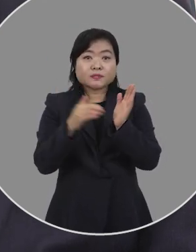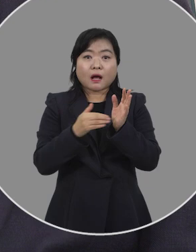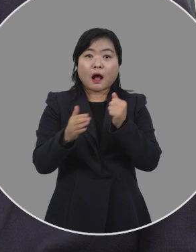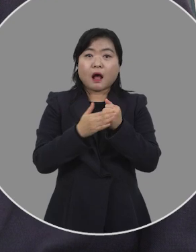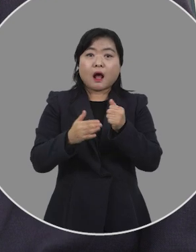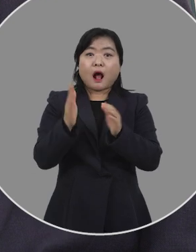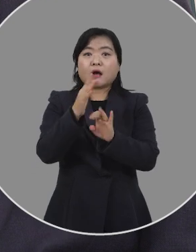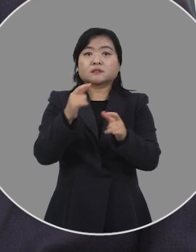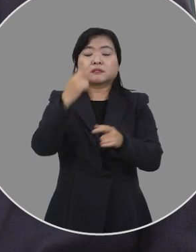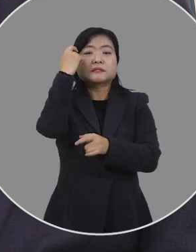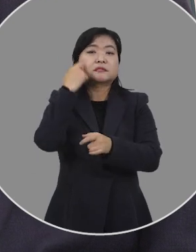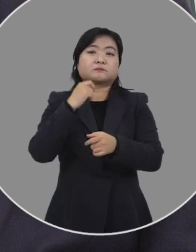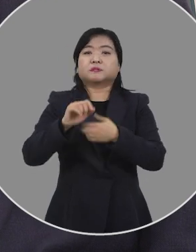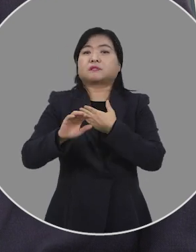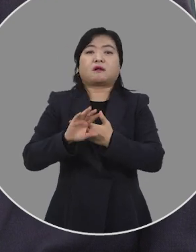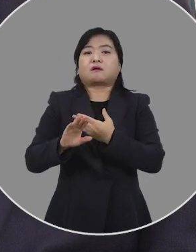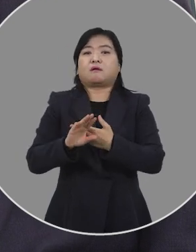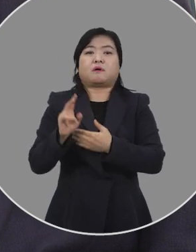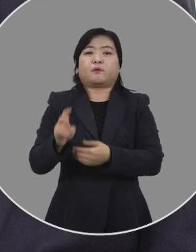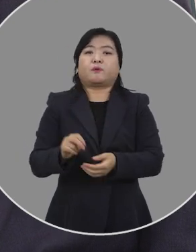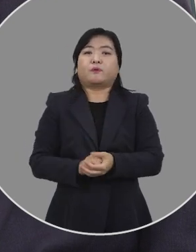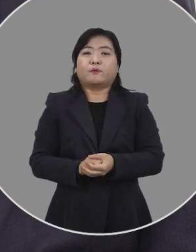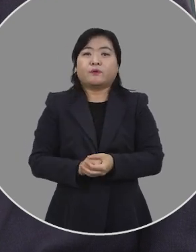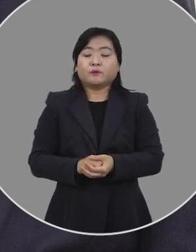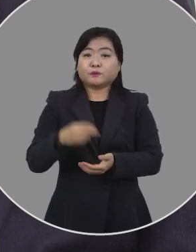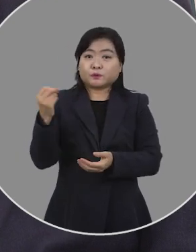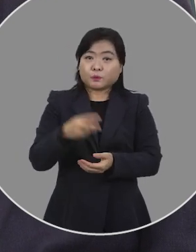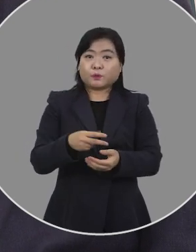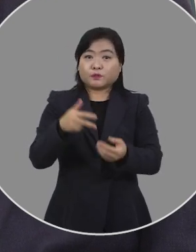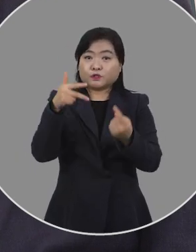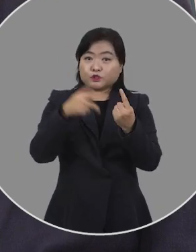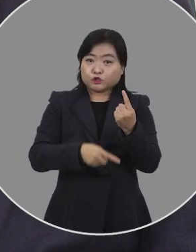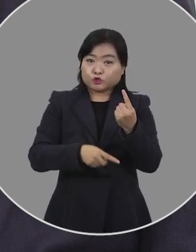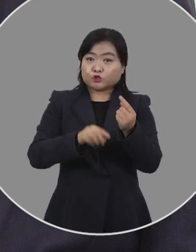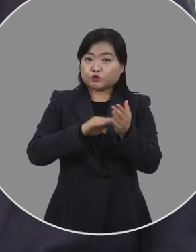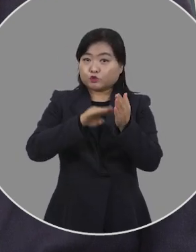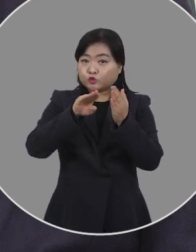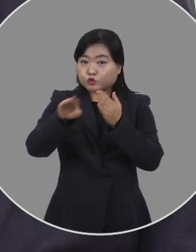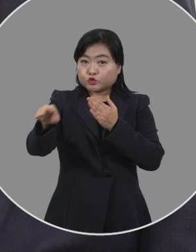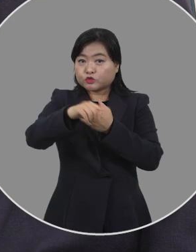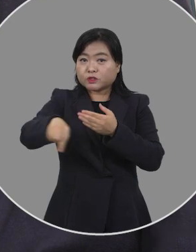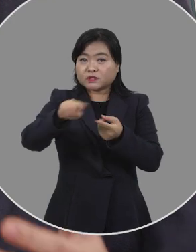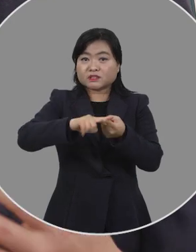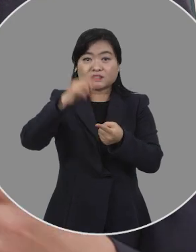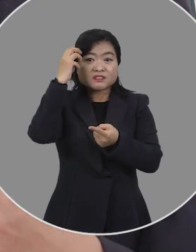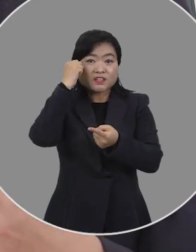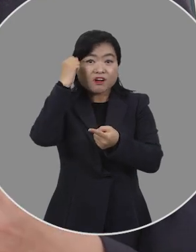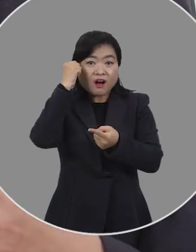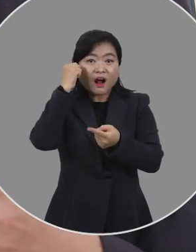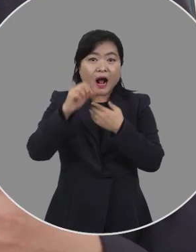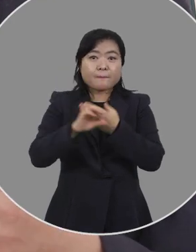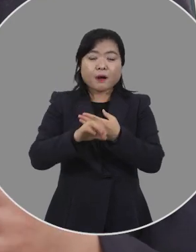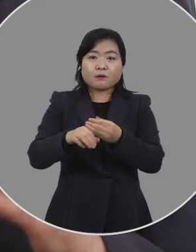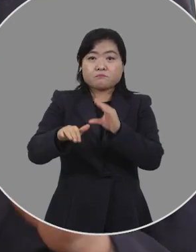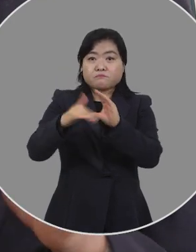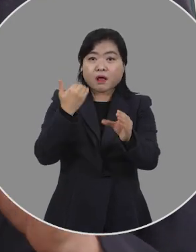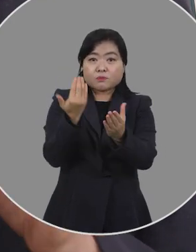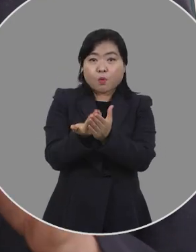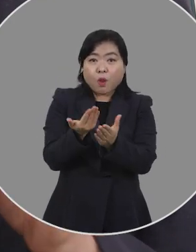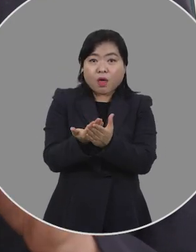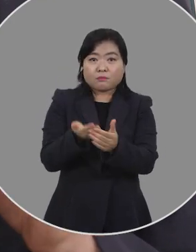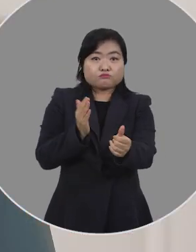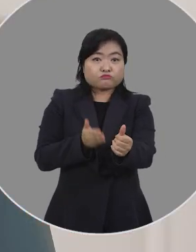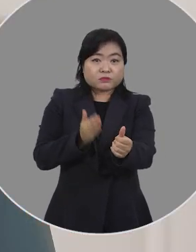해보니까 학생들이 느낌이 다른가 봐요. 그리고 일주일 뒤까지 그 이름 기억하는지 메일 보내줄래? 이렇게 이제